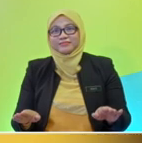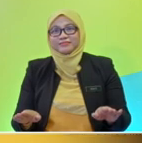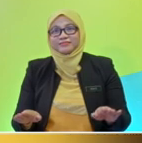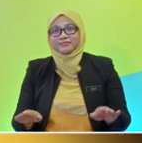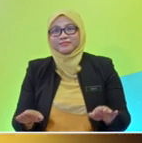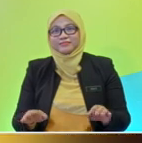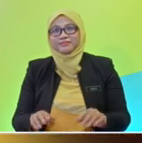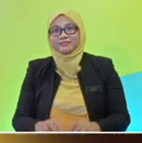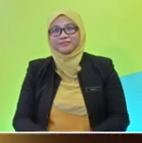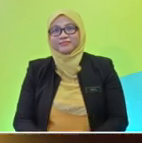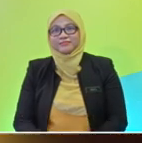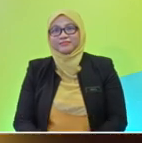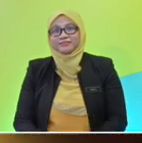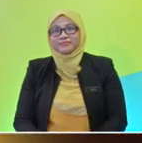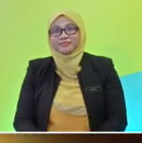jangan.